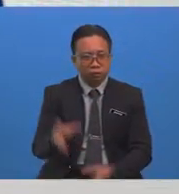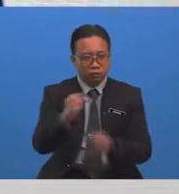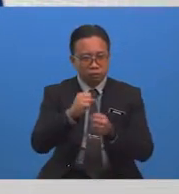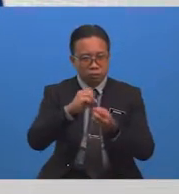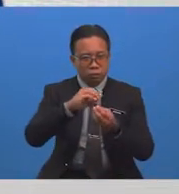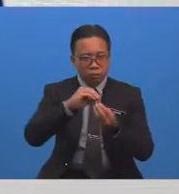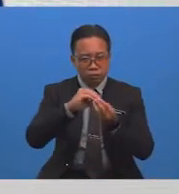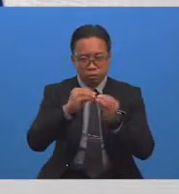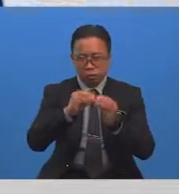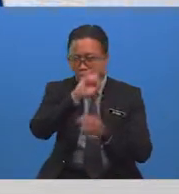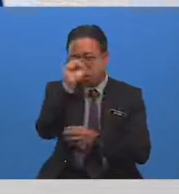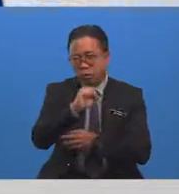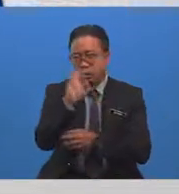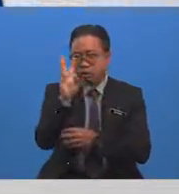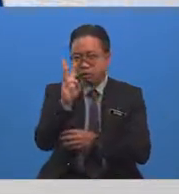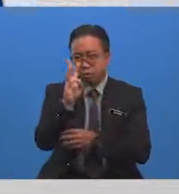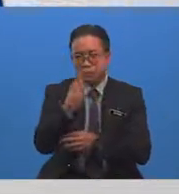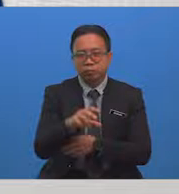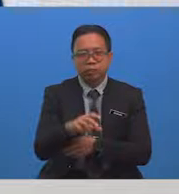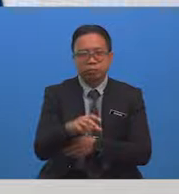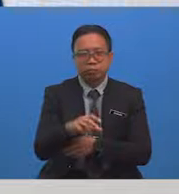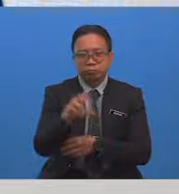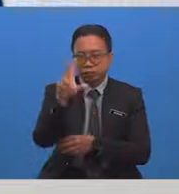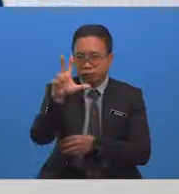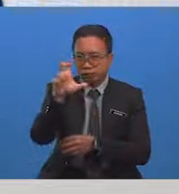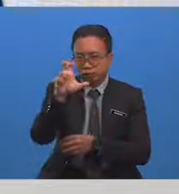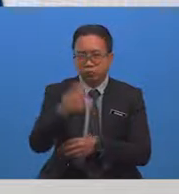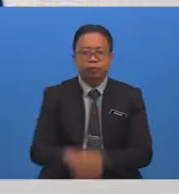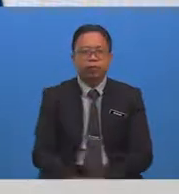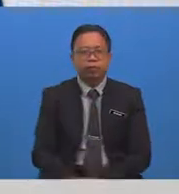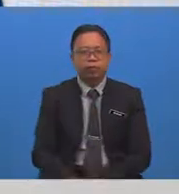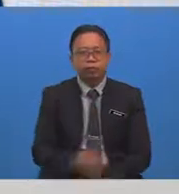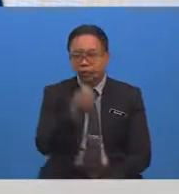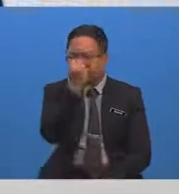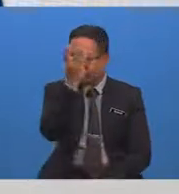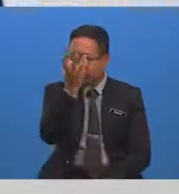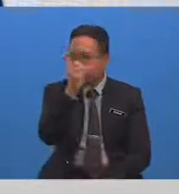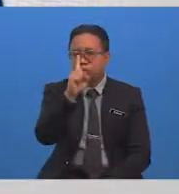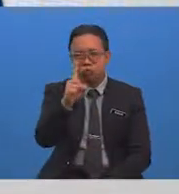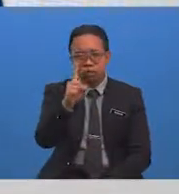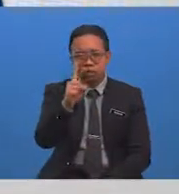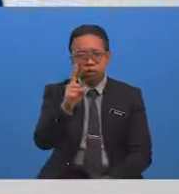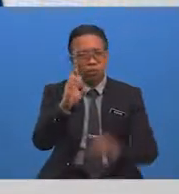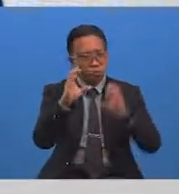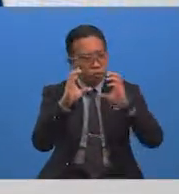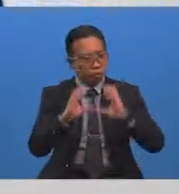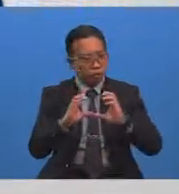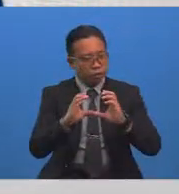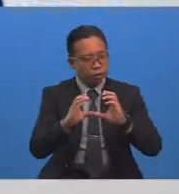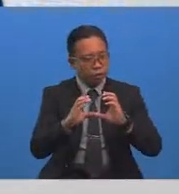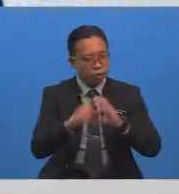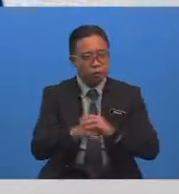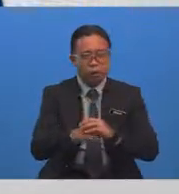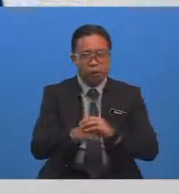shalat 6 skor 30 soalnya Nyatakan satu ciri sikap